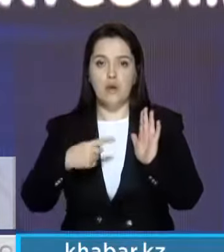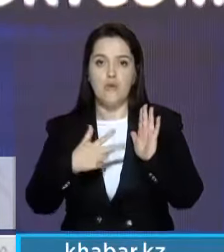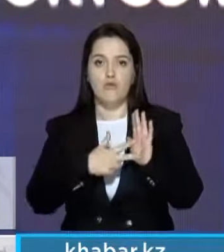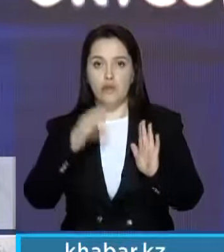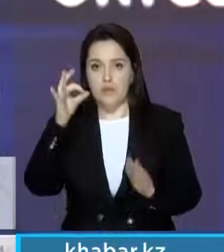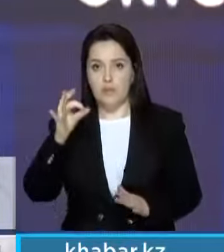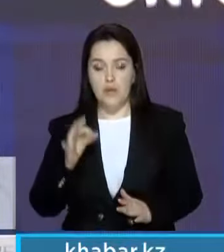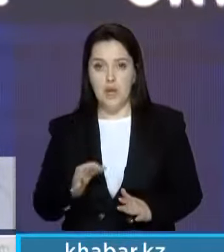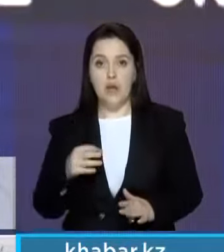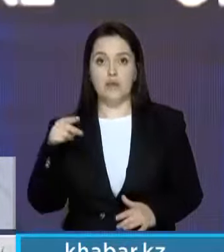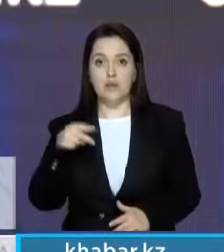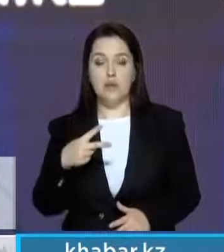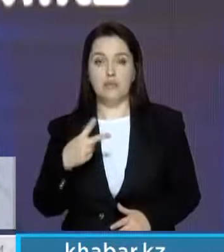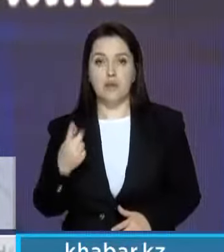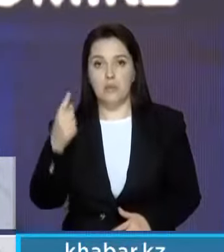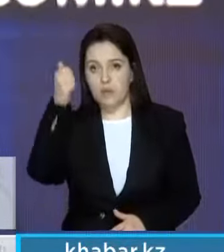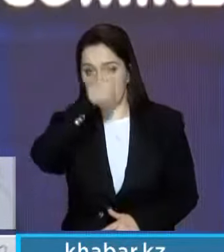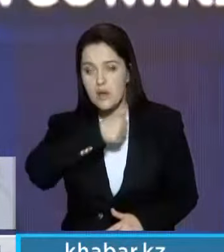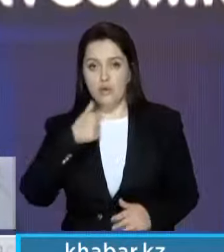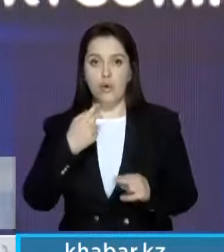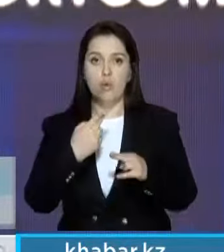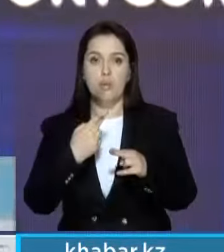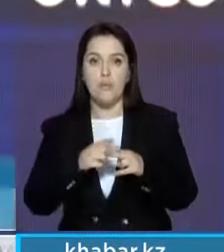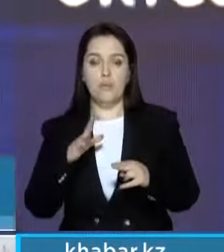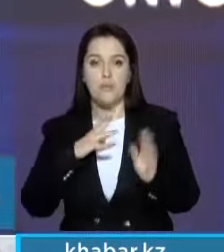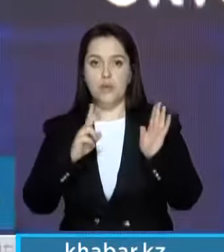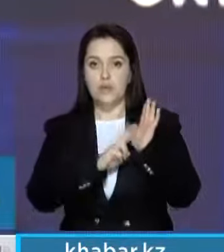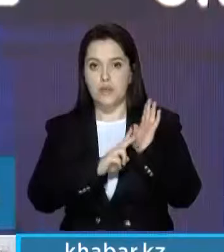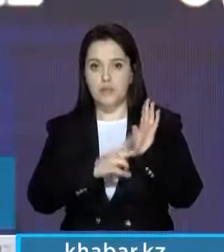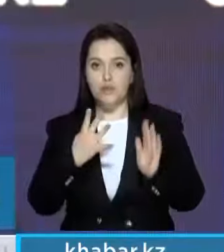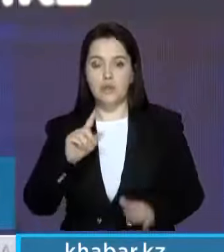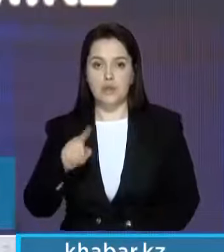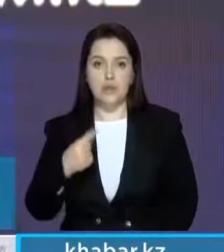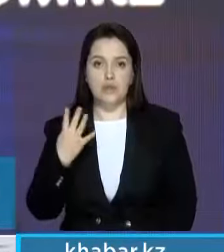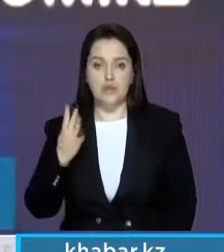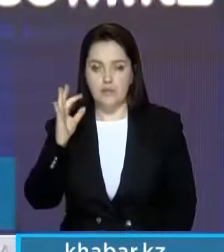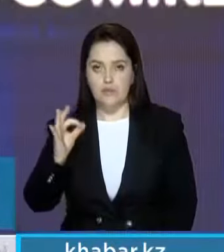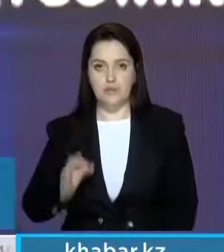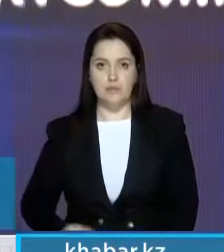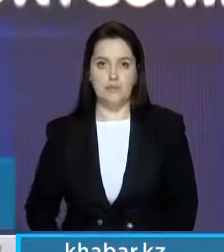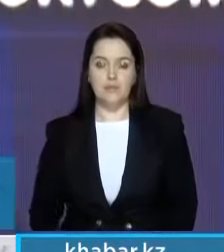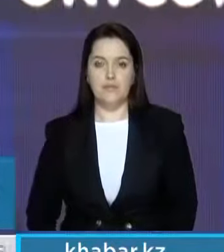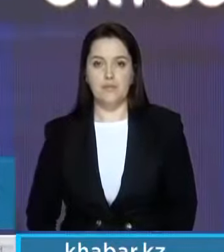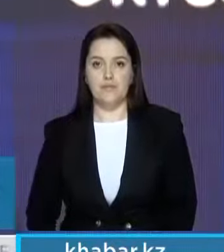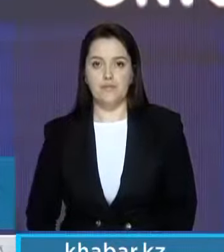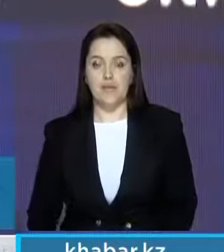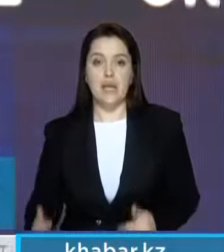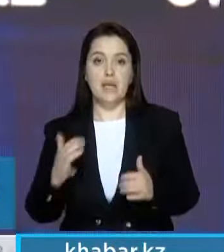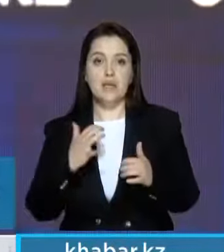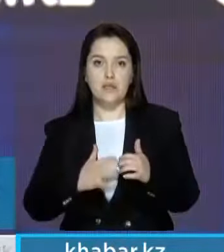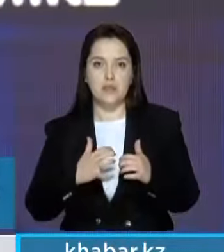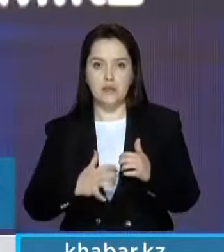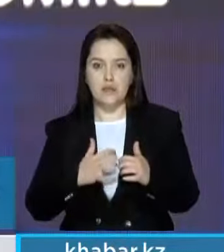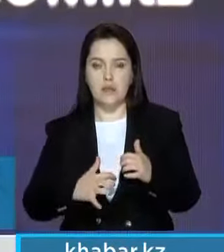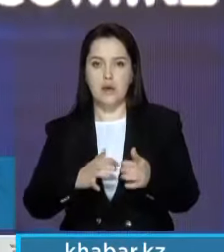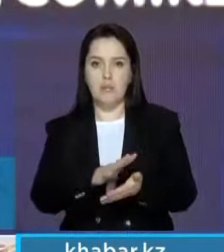то время как в 2021 году этот показатель равнялся 74 и 4% а среднее продолжительность